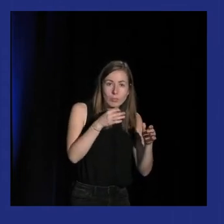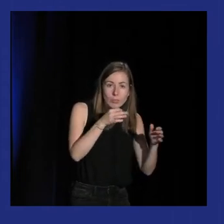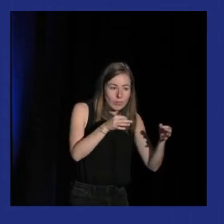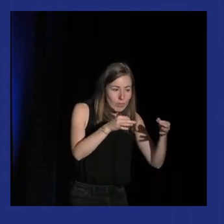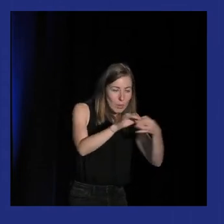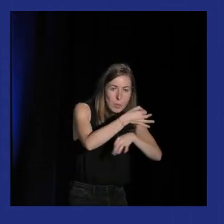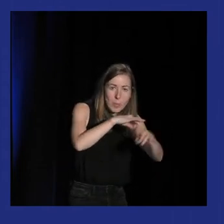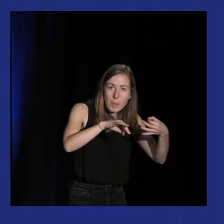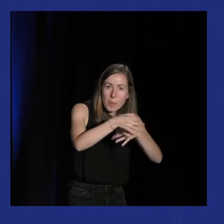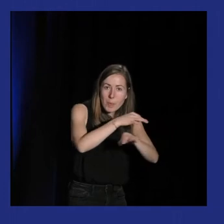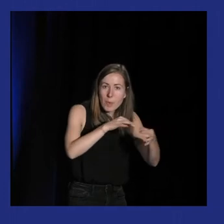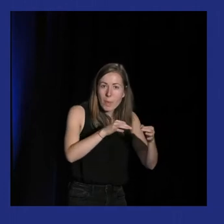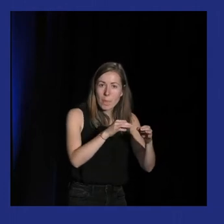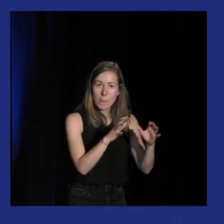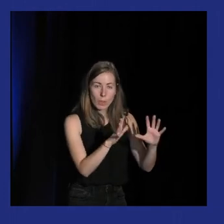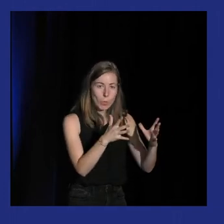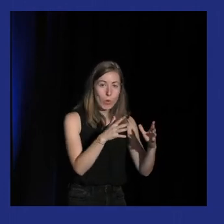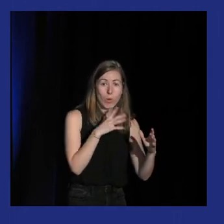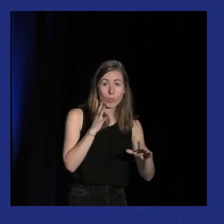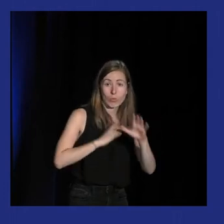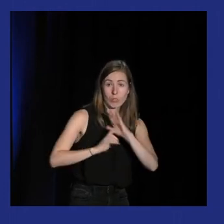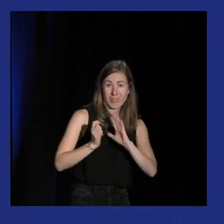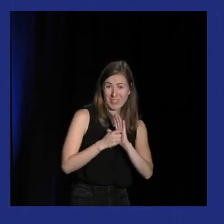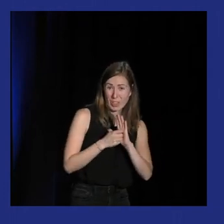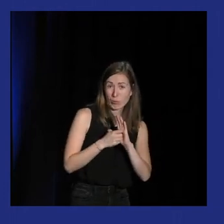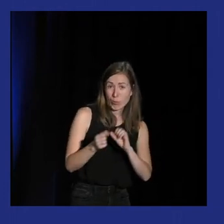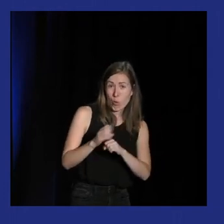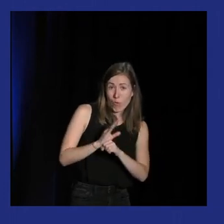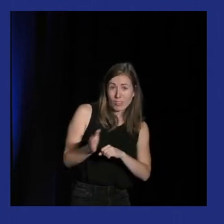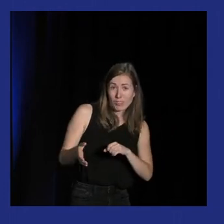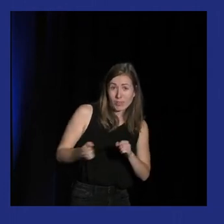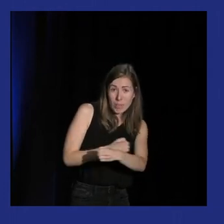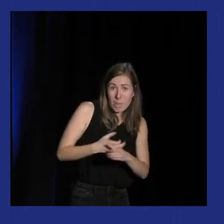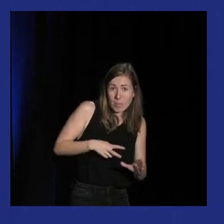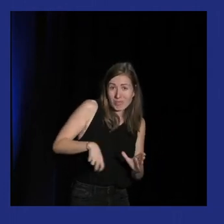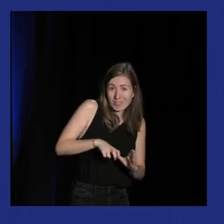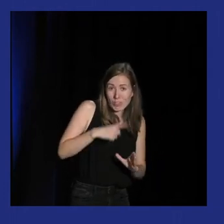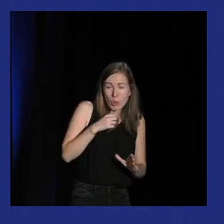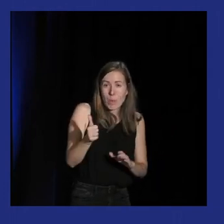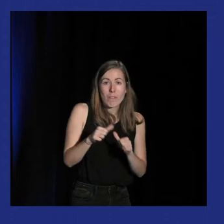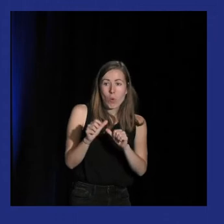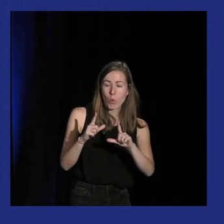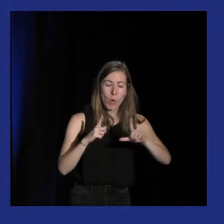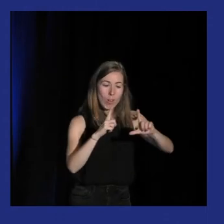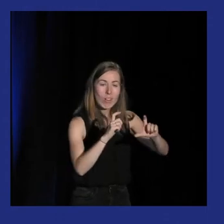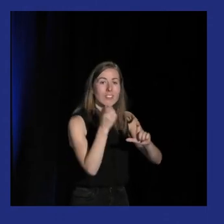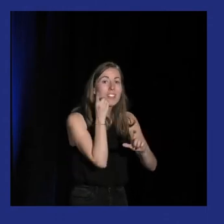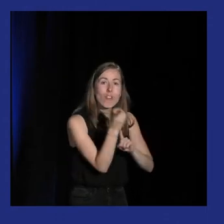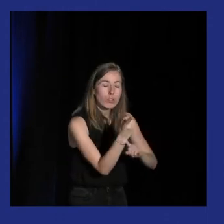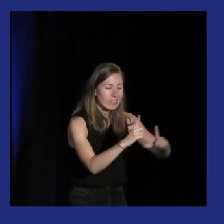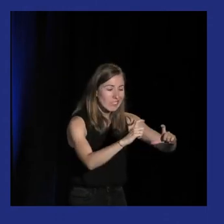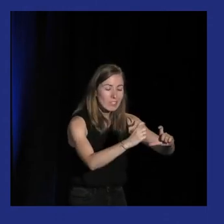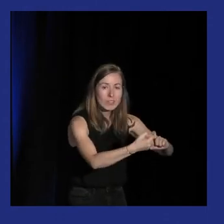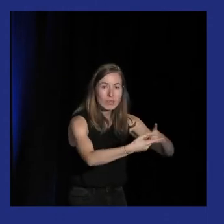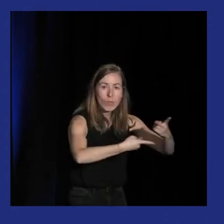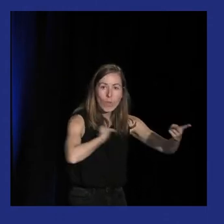tout s'est fait à distance sur cette période là en plus on était en plein covid mais les gars étaient nous envoyaient des captures d'écran de leur de leur téléphone avec les virus